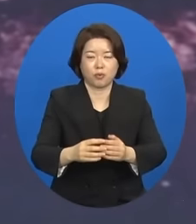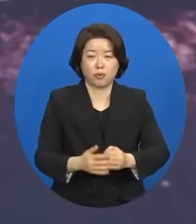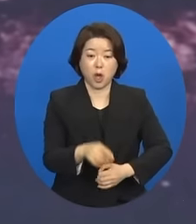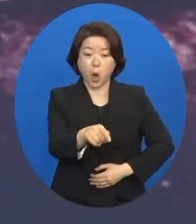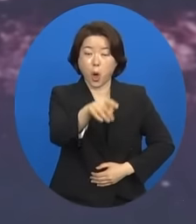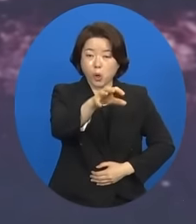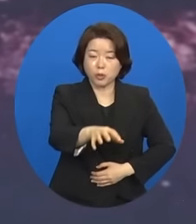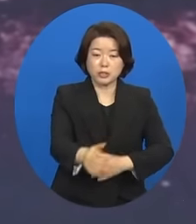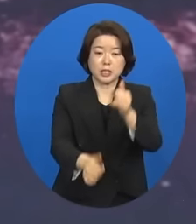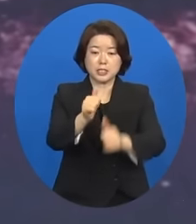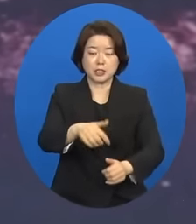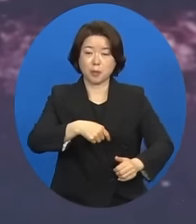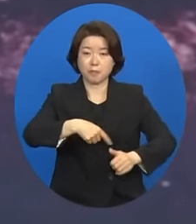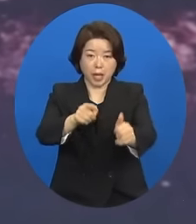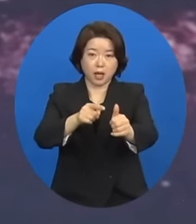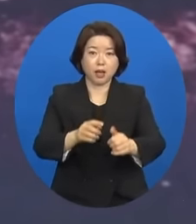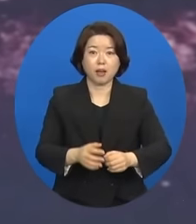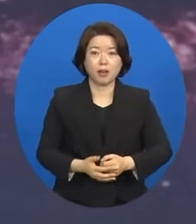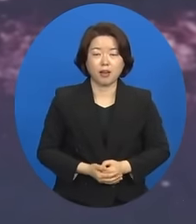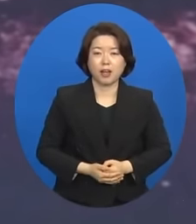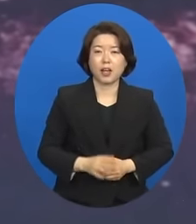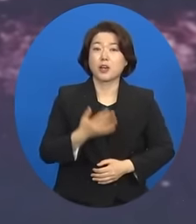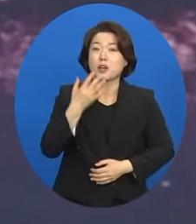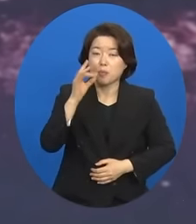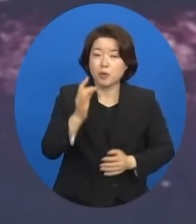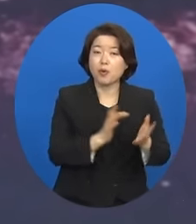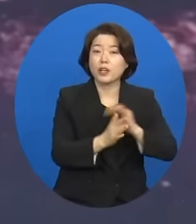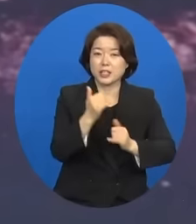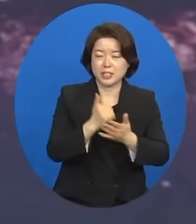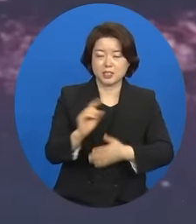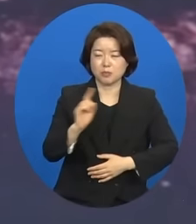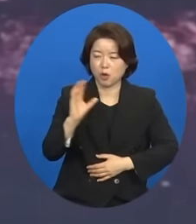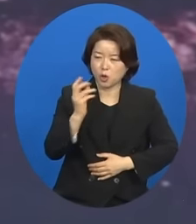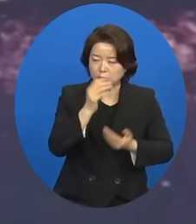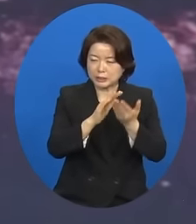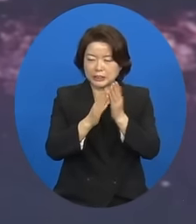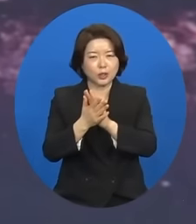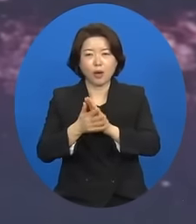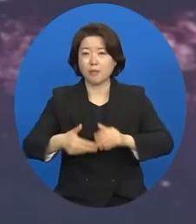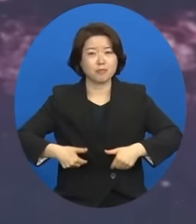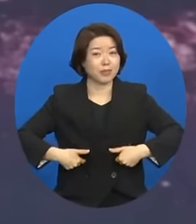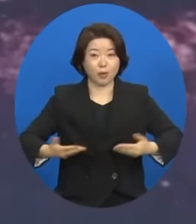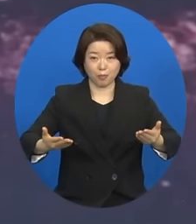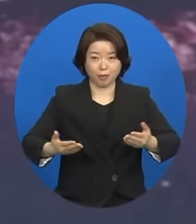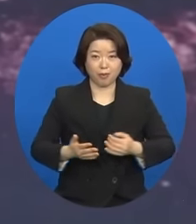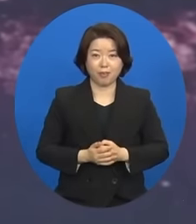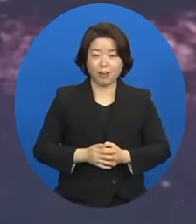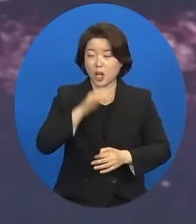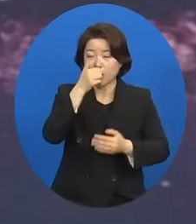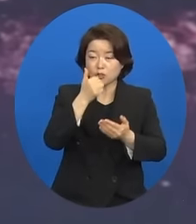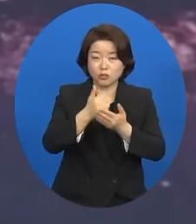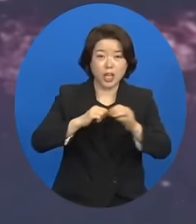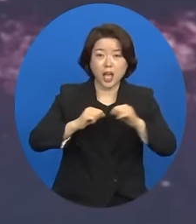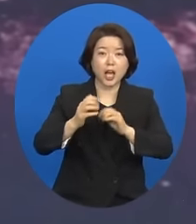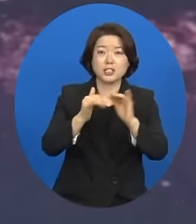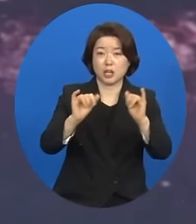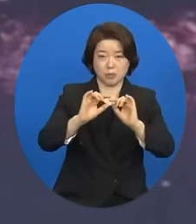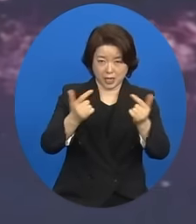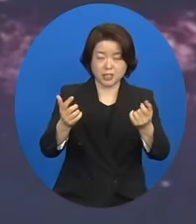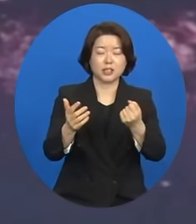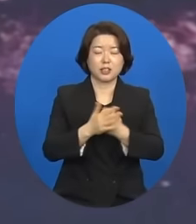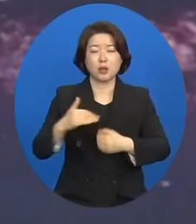시험을 받게 하세요 물론 예수님은 더 이상 뭐 성할 것도 없고 그분은 죄를 짓는 분이 아니기